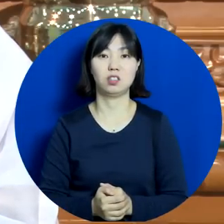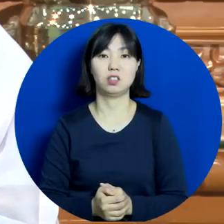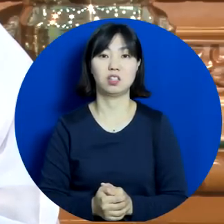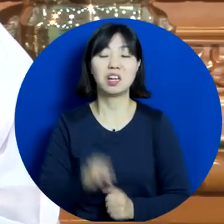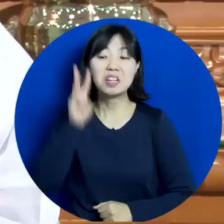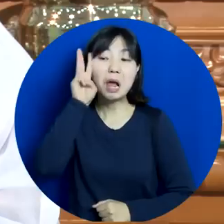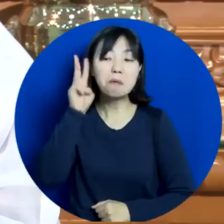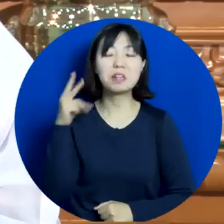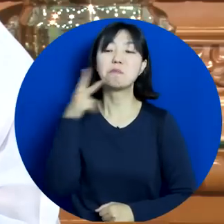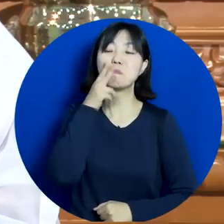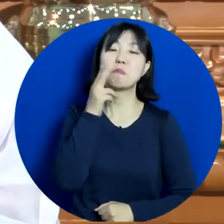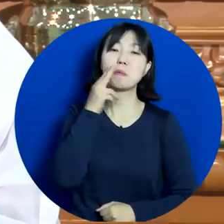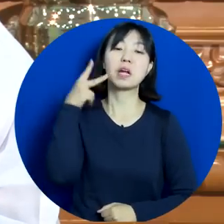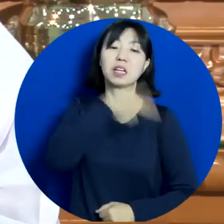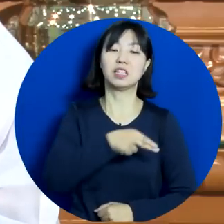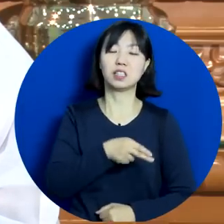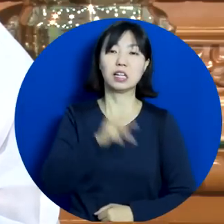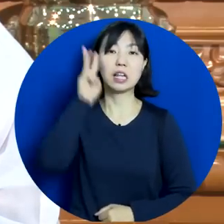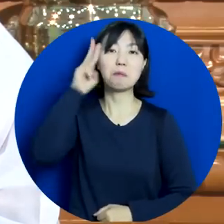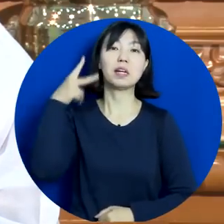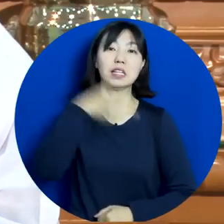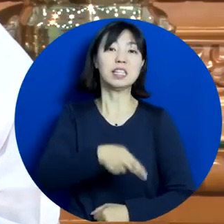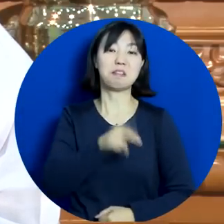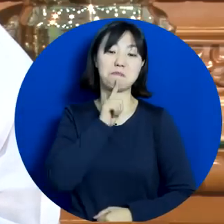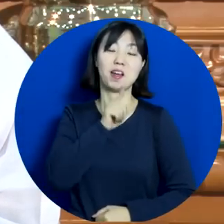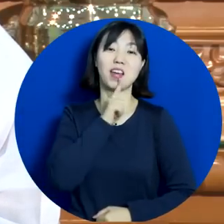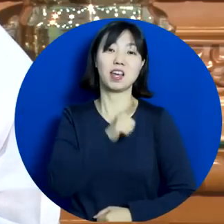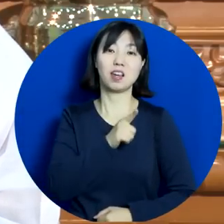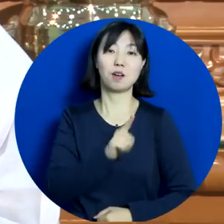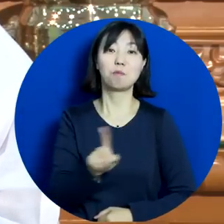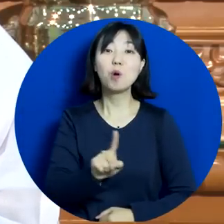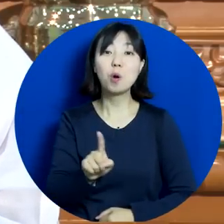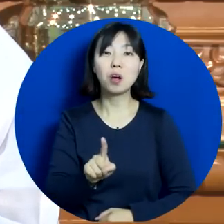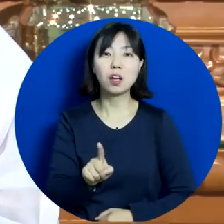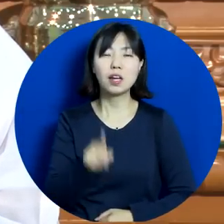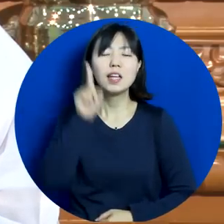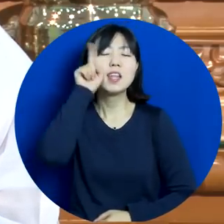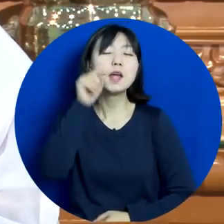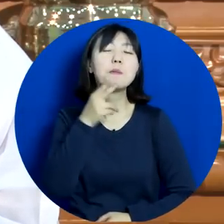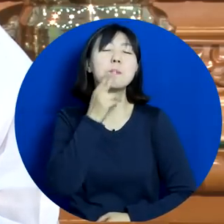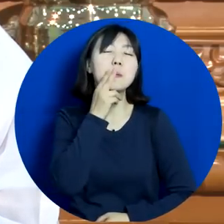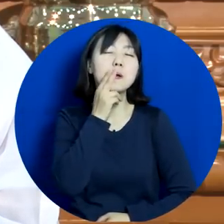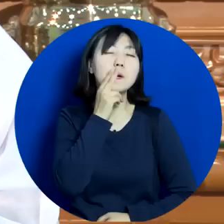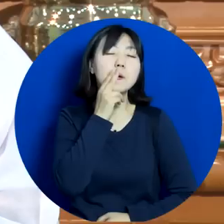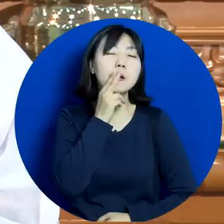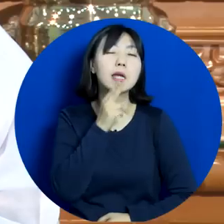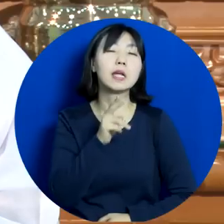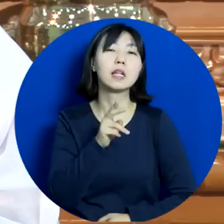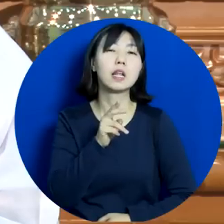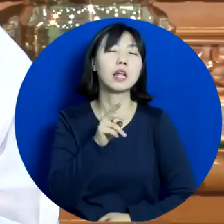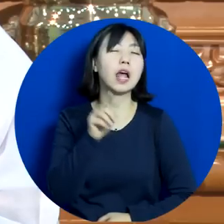3일 끊어놓고 뭐, 내 담배 3일 끊었다 이 말은 내일 피우겠다 이 말하고 똑같아.